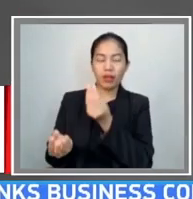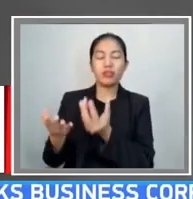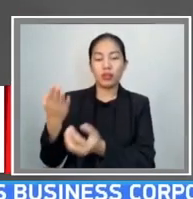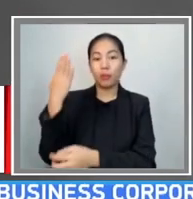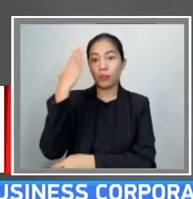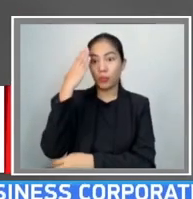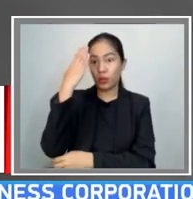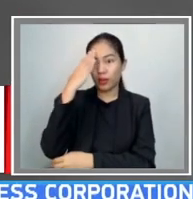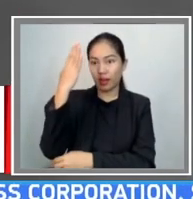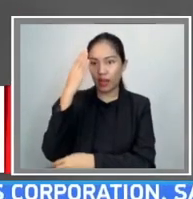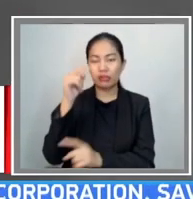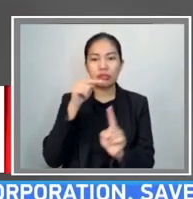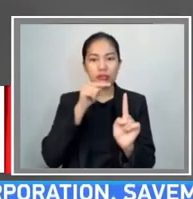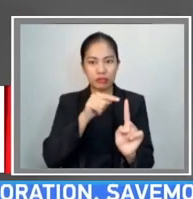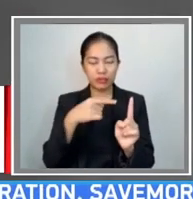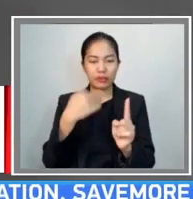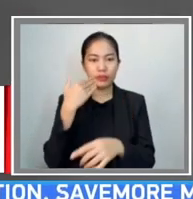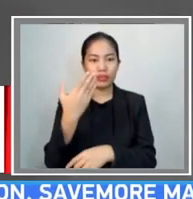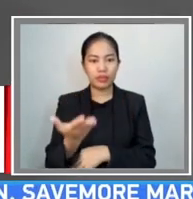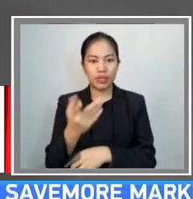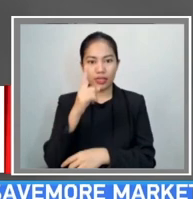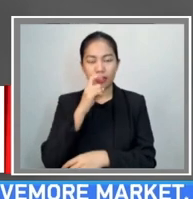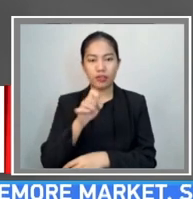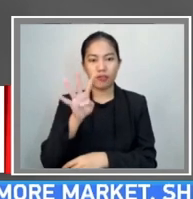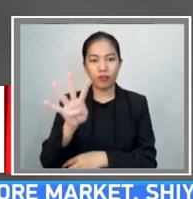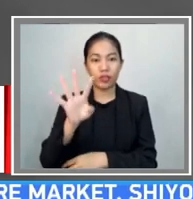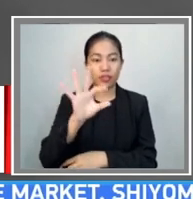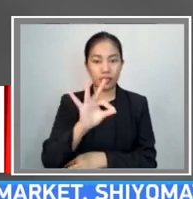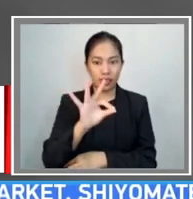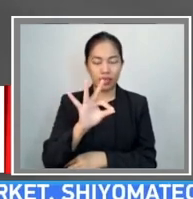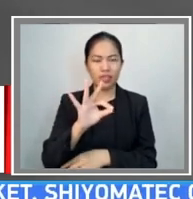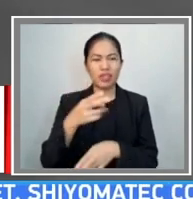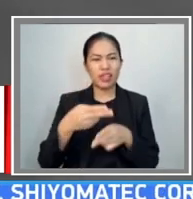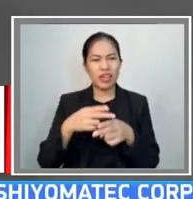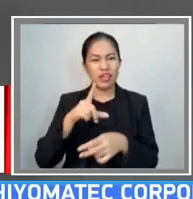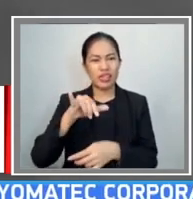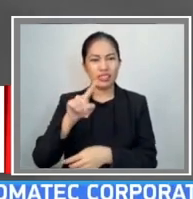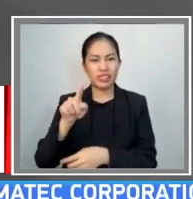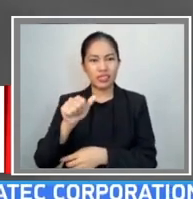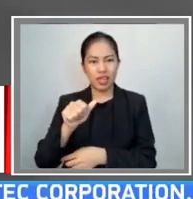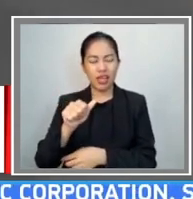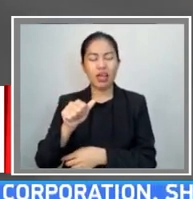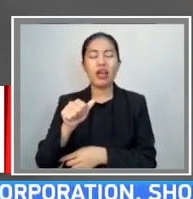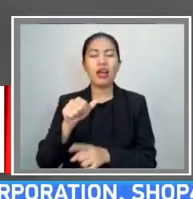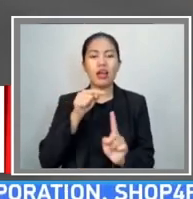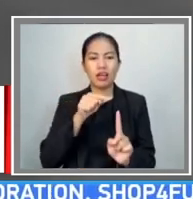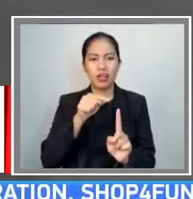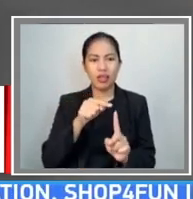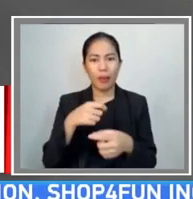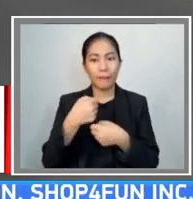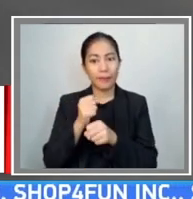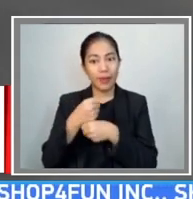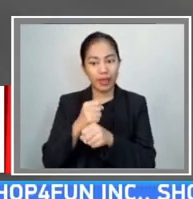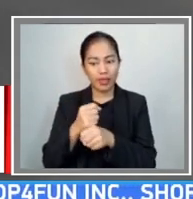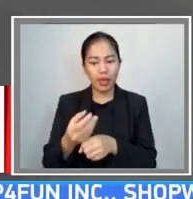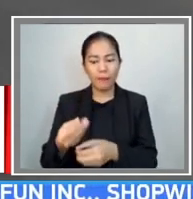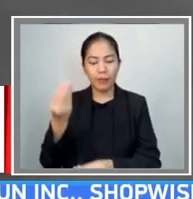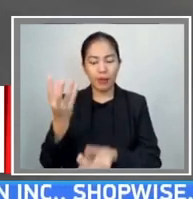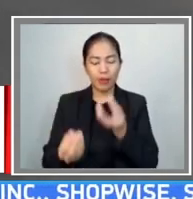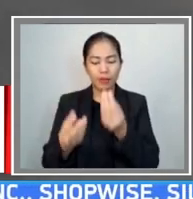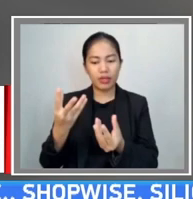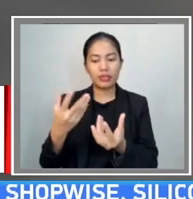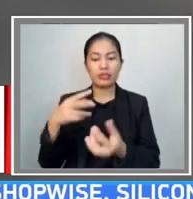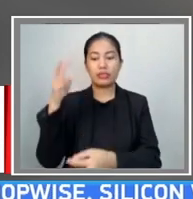Villanueva, 49 na taong gulang. Batay po sa investigasyon, gumagawa ng kwitis si Villanueva nang aksidente itong